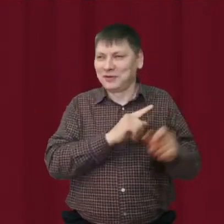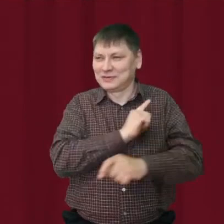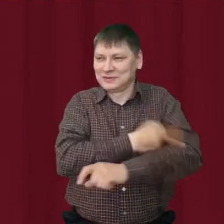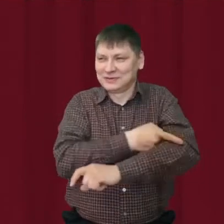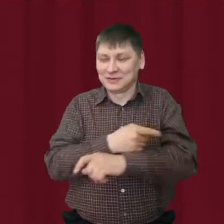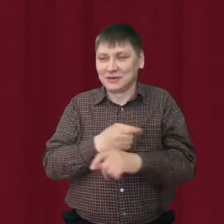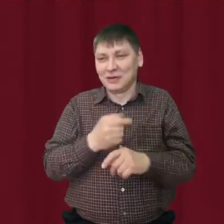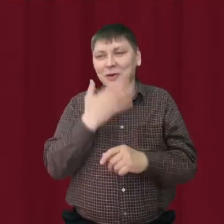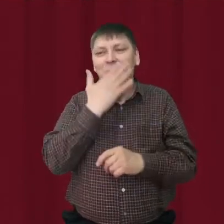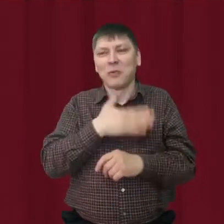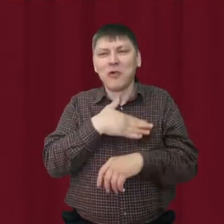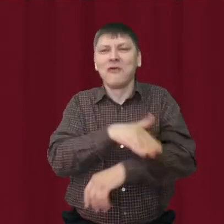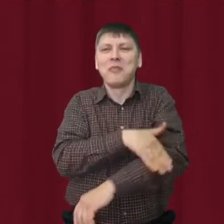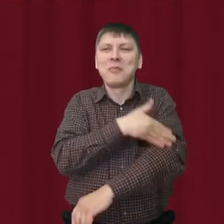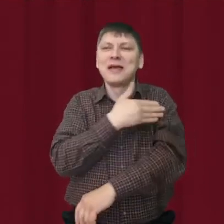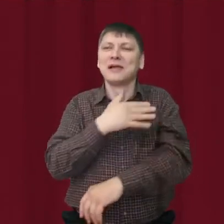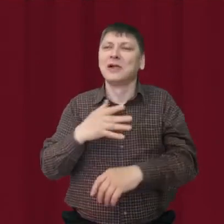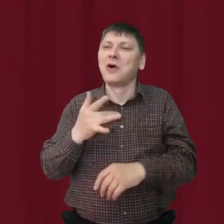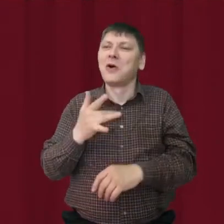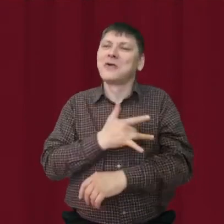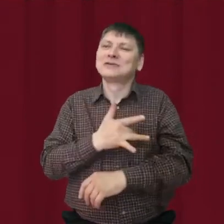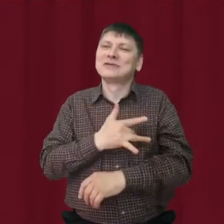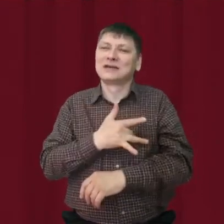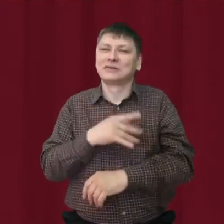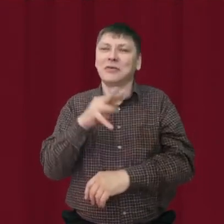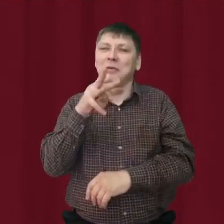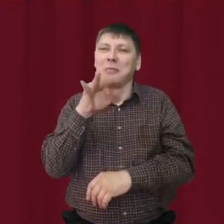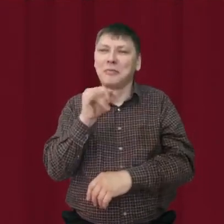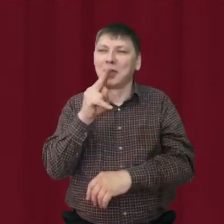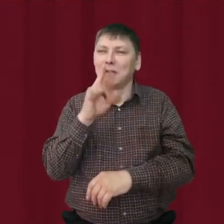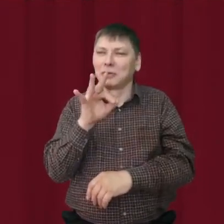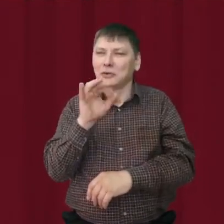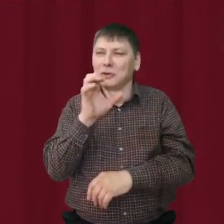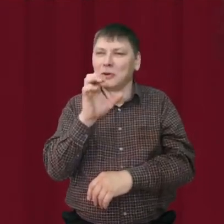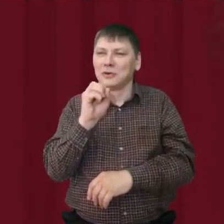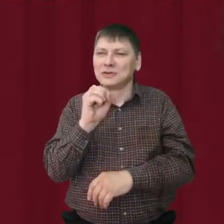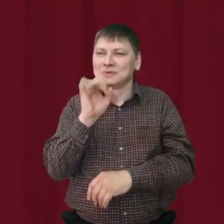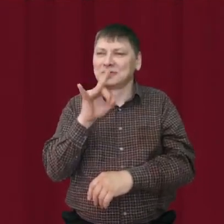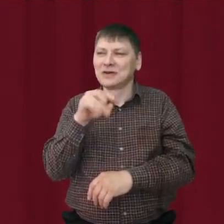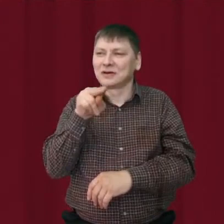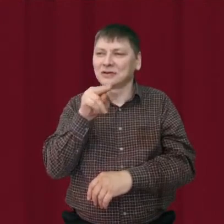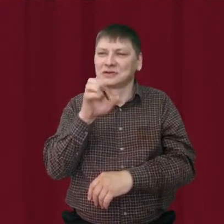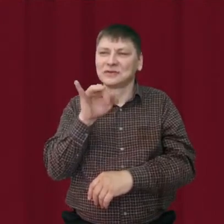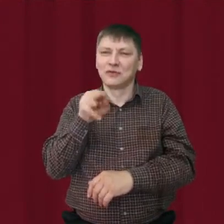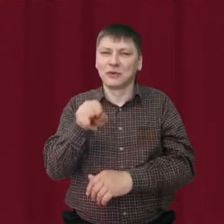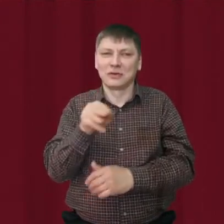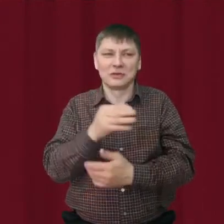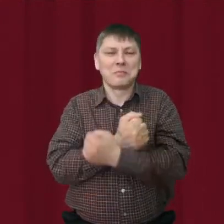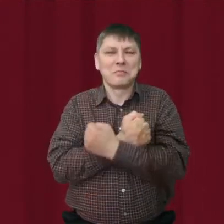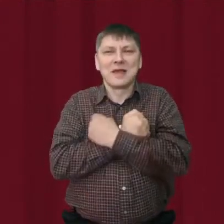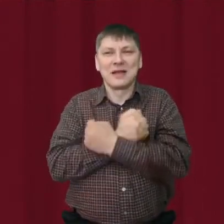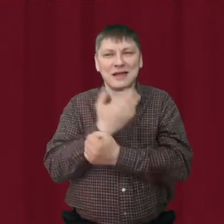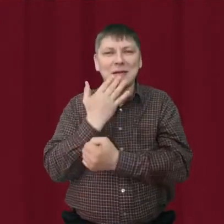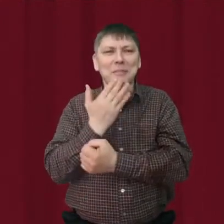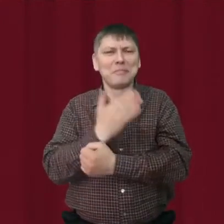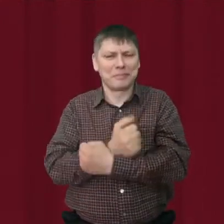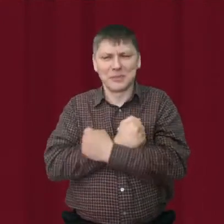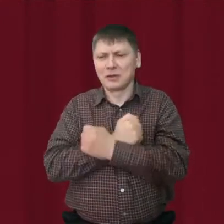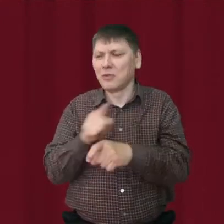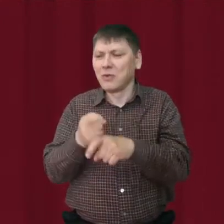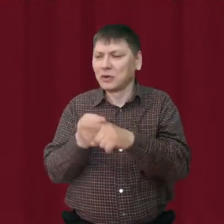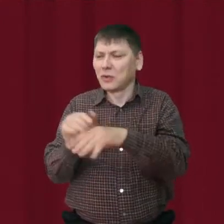говоря, любовь, поскольку она выражается в делах и в поступках, она всегда стремится оказать добро